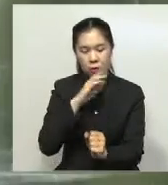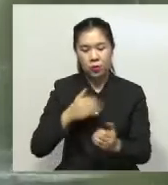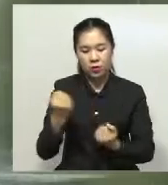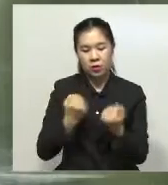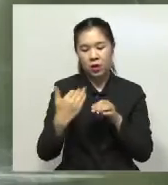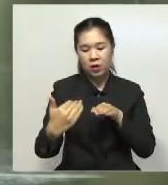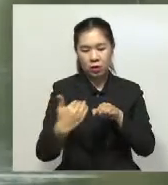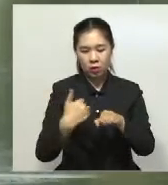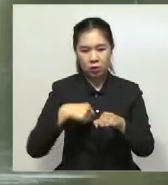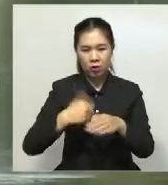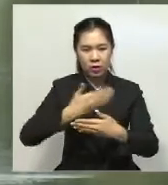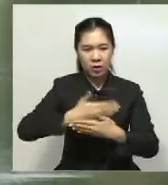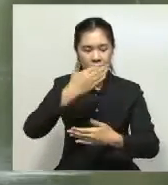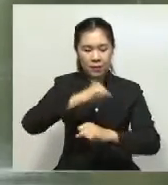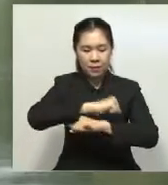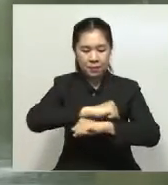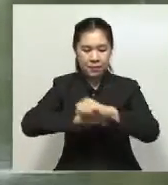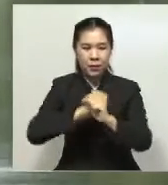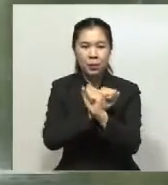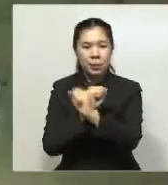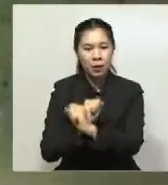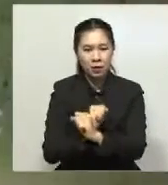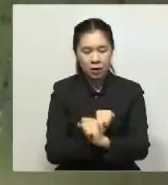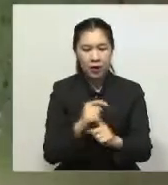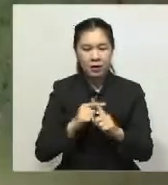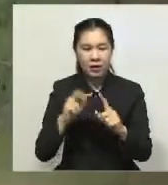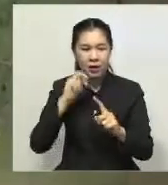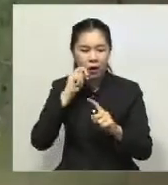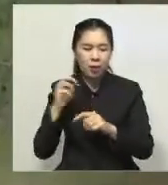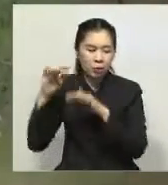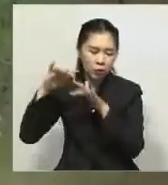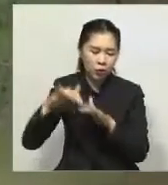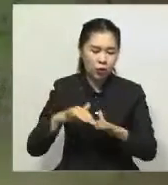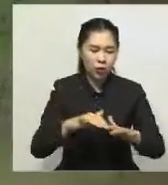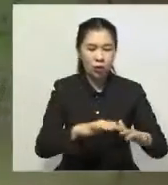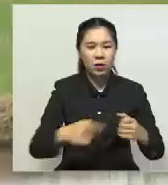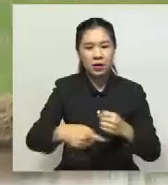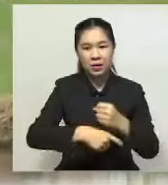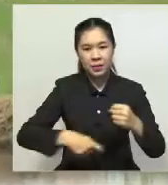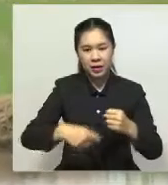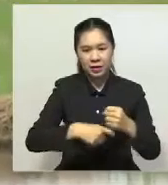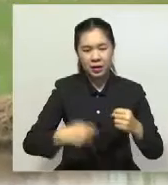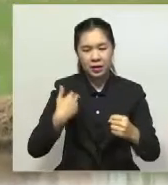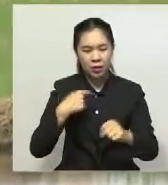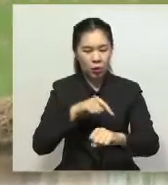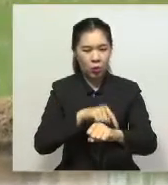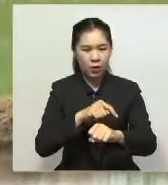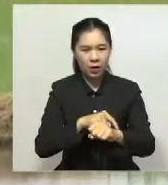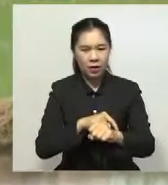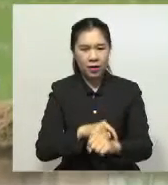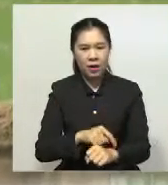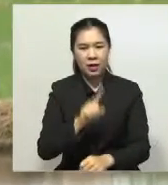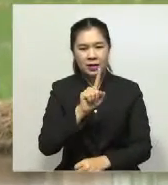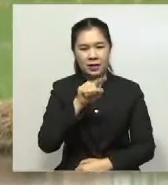าวบ้านก็จะช่วยกันกั้นน้ำไม่ให้ลงสู่พื้นที่นาแต่หากต้องท่วมลงพื้นที่นาก็คาดว่าจะท่วมไม่เกินระยะเวลาประมาณ